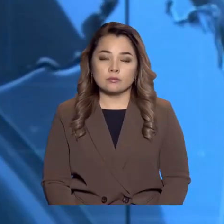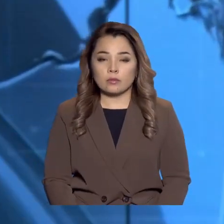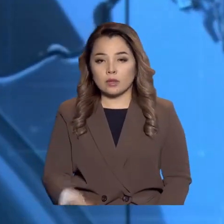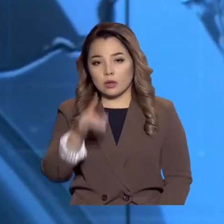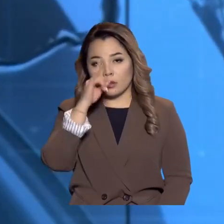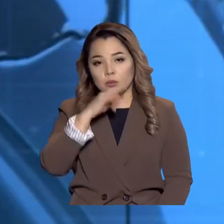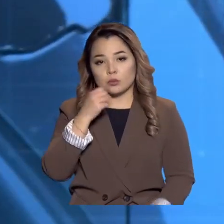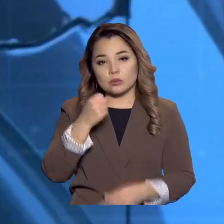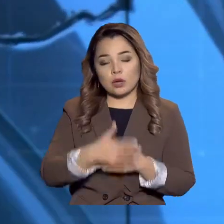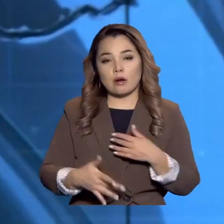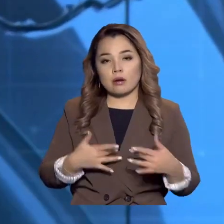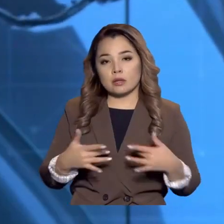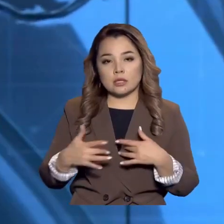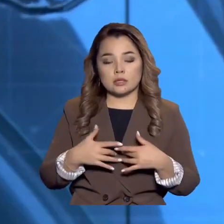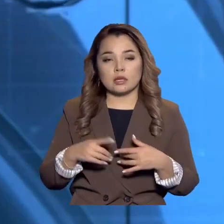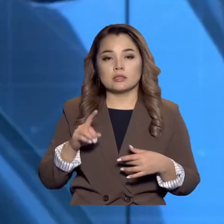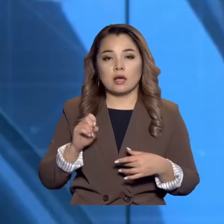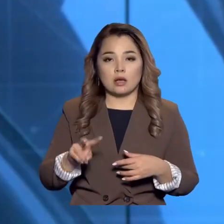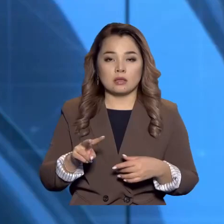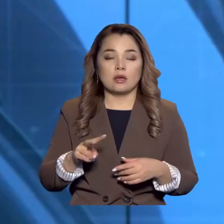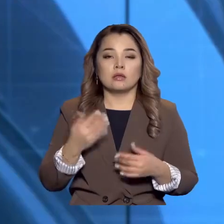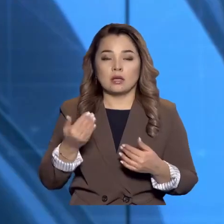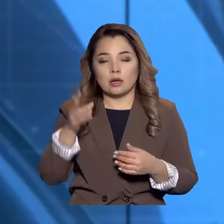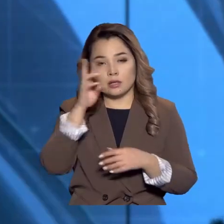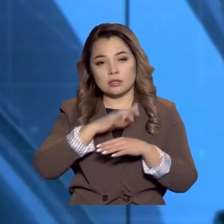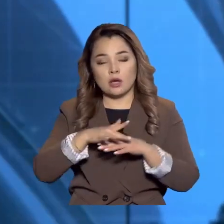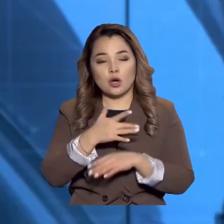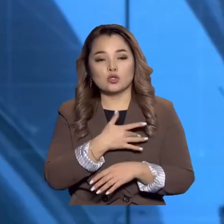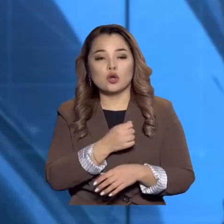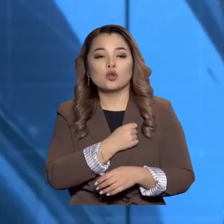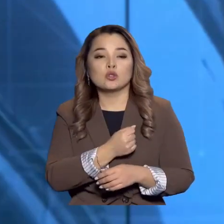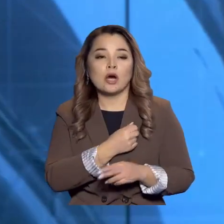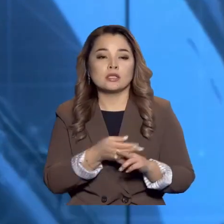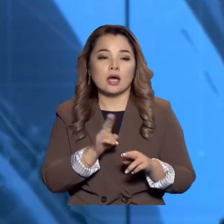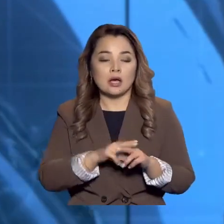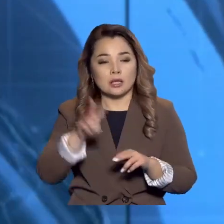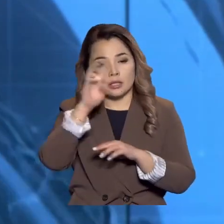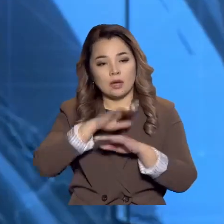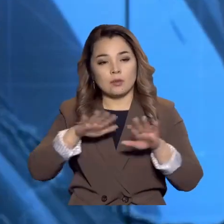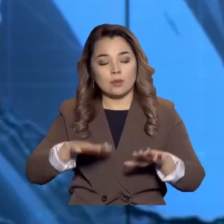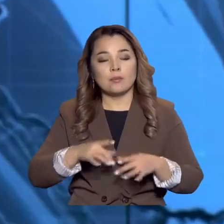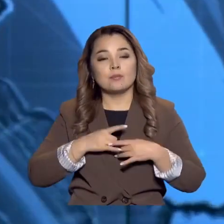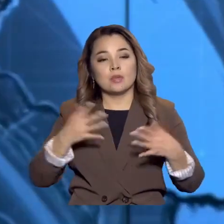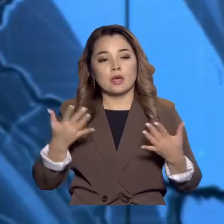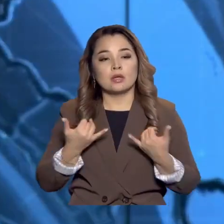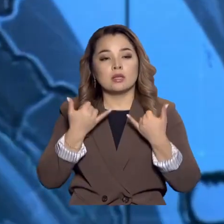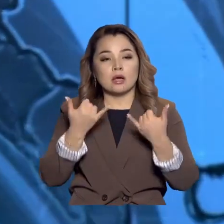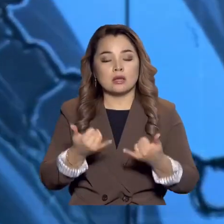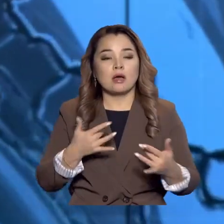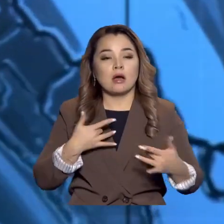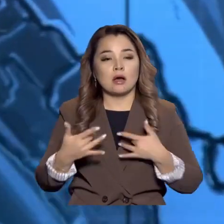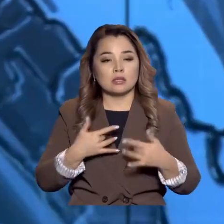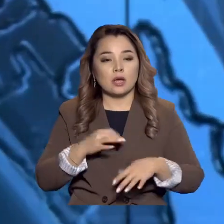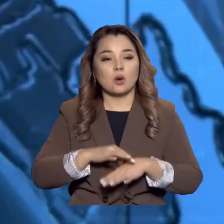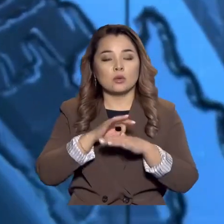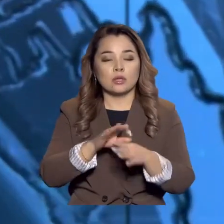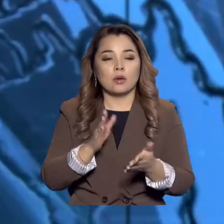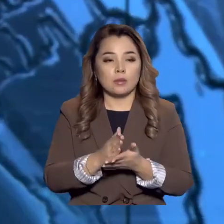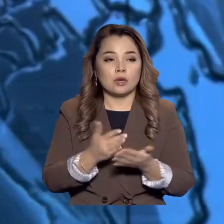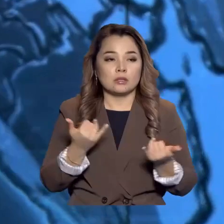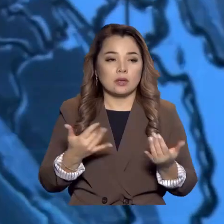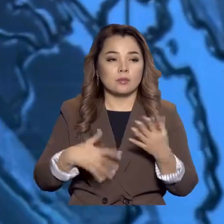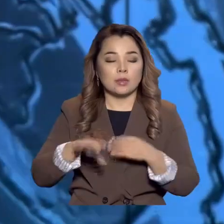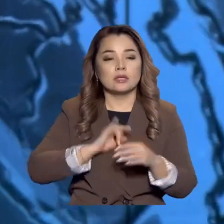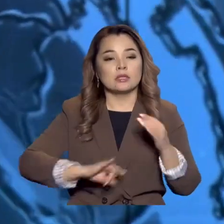Ал Қазақстан орталық концерт залында «Елім» деп соққан жүректер атты мерекелік концерт өтіп жатыр. Бұл шара еліміздің мәдениет саласына үлес